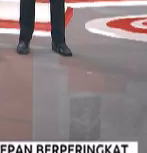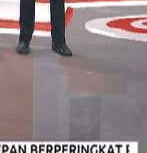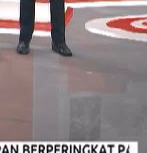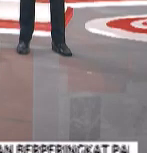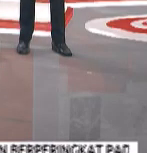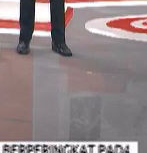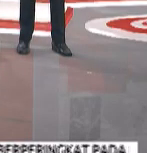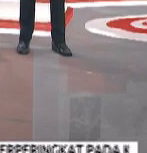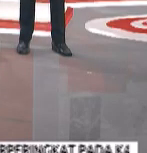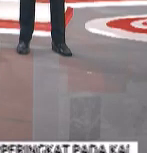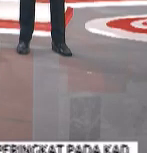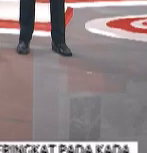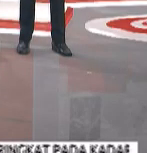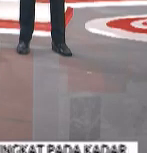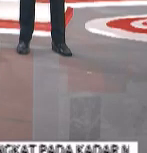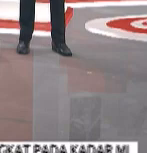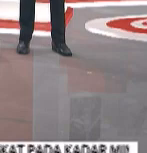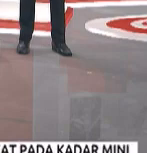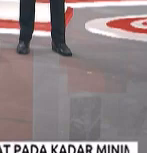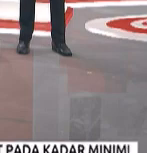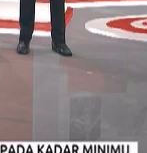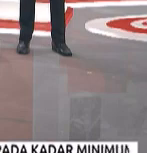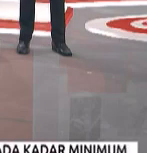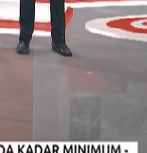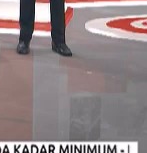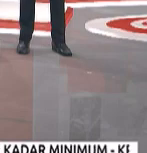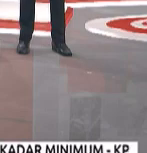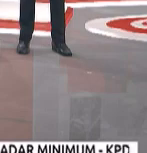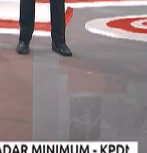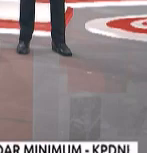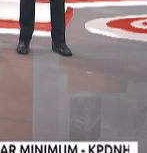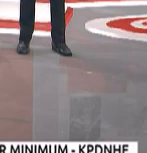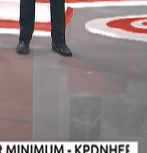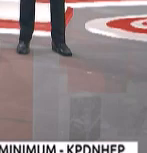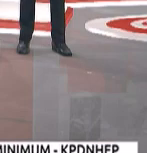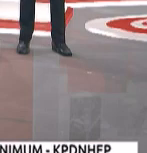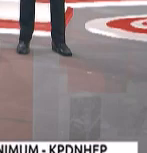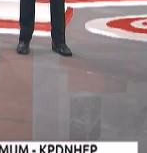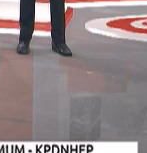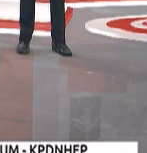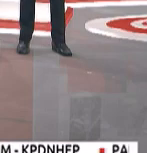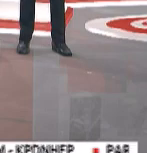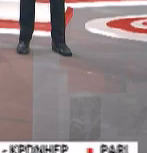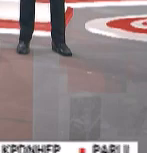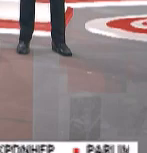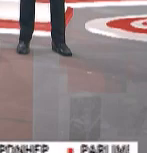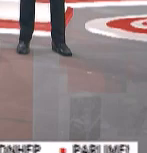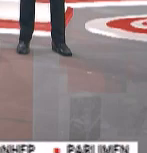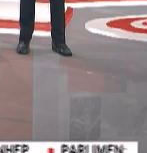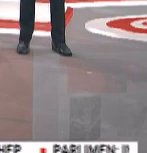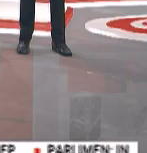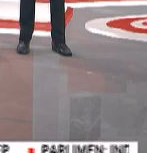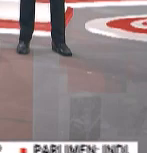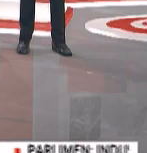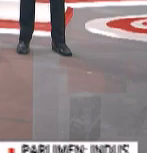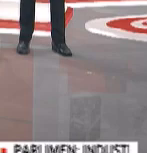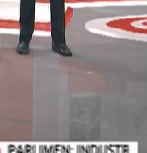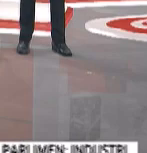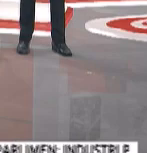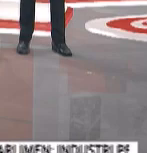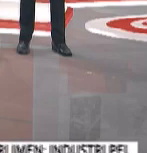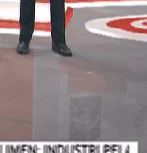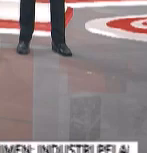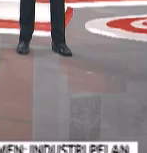Baik, saya masukkan malam ini kita bersama dengan Fazli Ibrahim. Seperti biasa, yang menariknya malam ini. Di dalam debaran kita menantikan